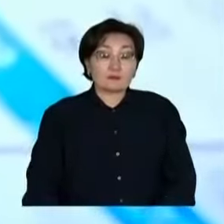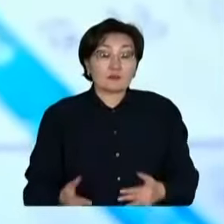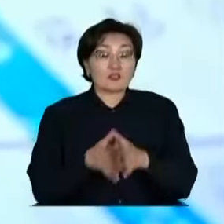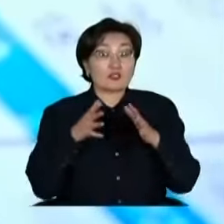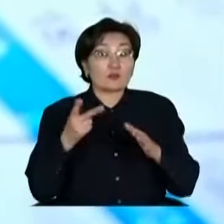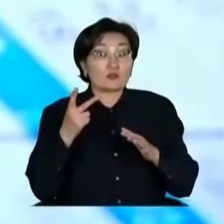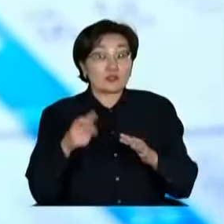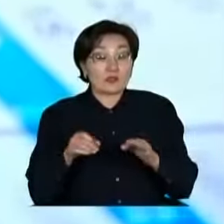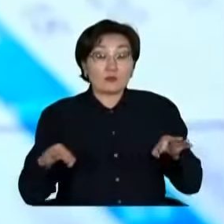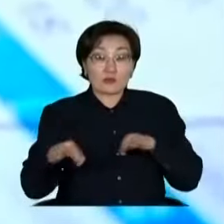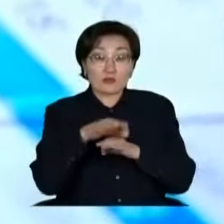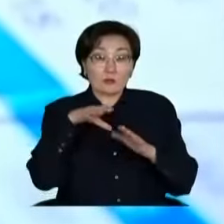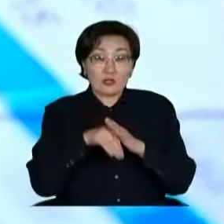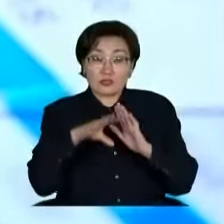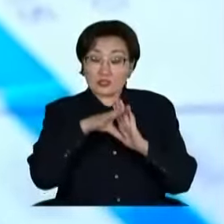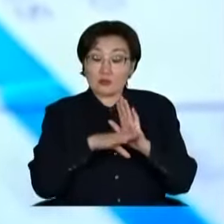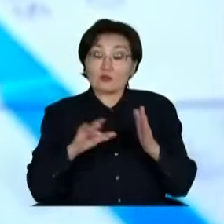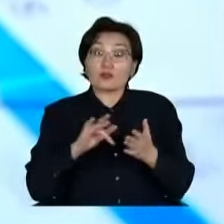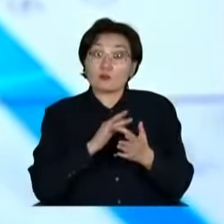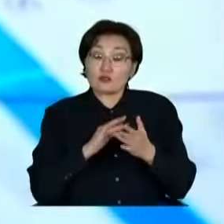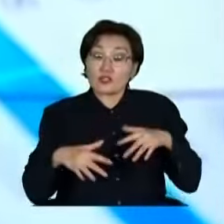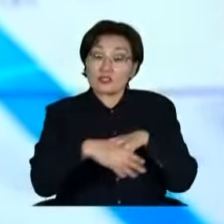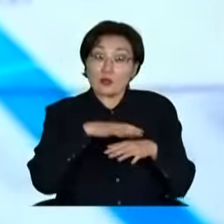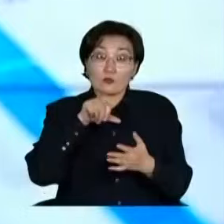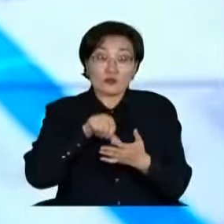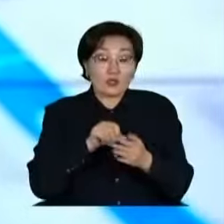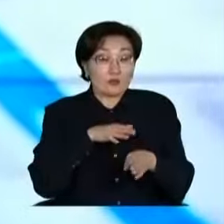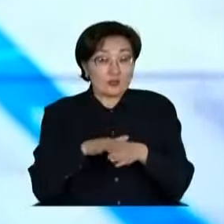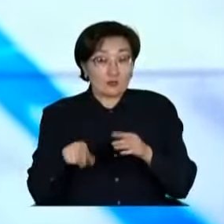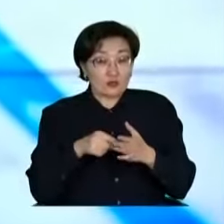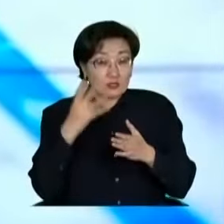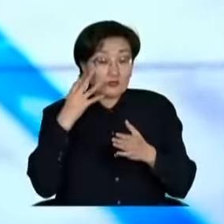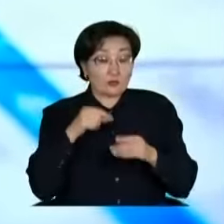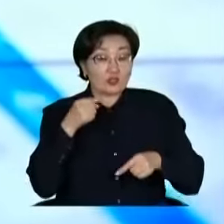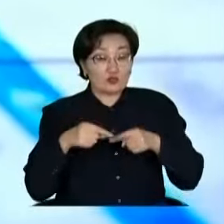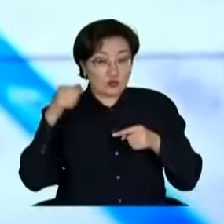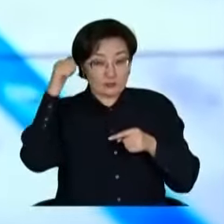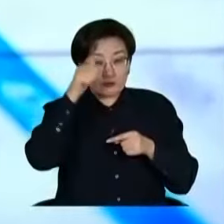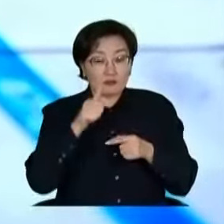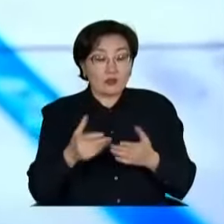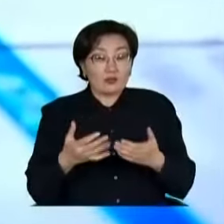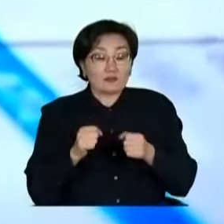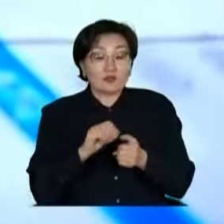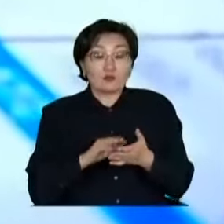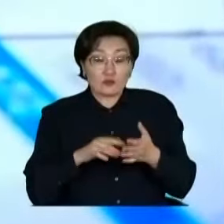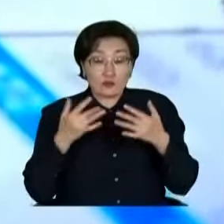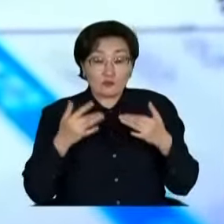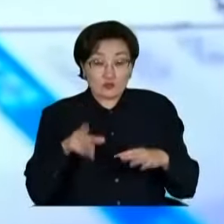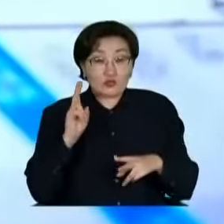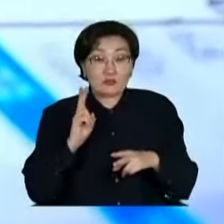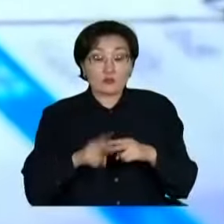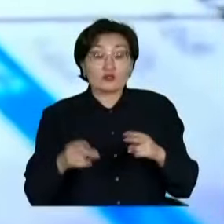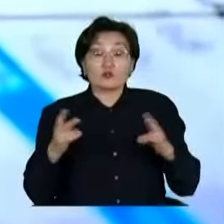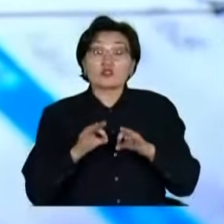Более 300 проектов в рамках программы «Бюджет народного участия» реализуют в Алматы в следующем году. Прием заявок уже завершился.